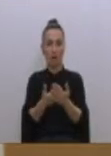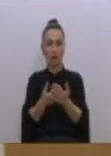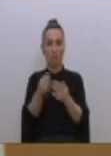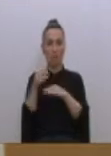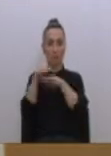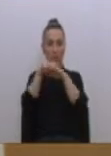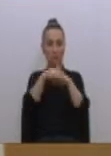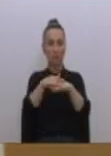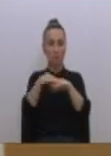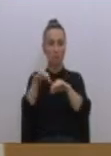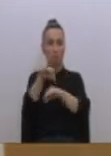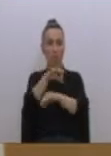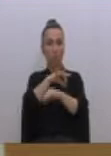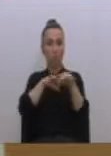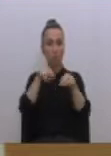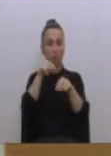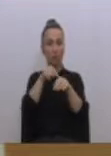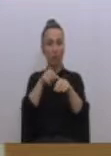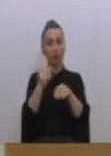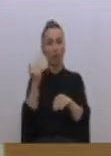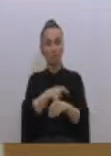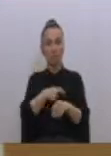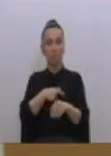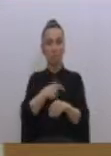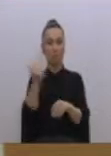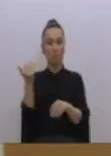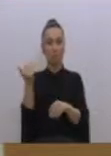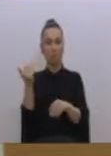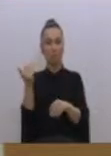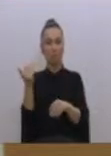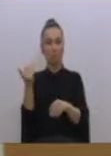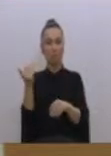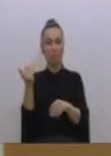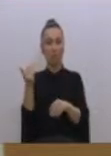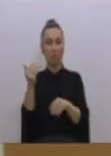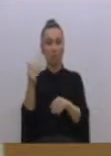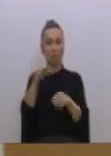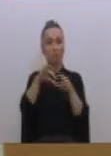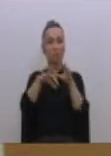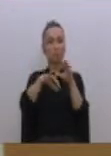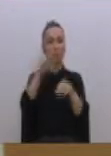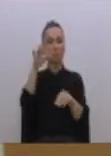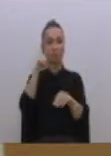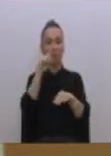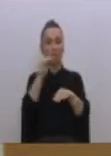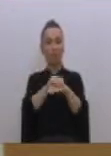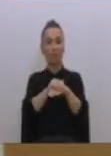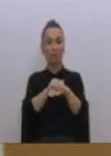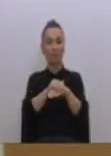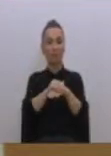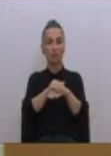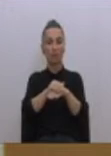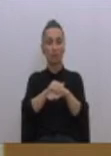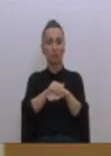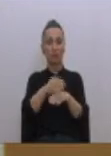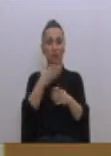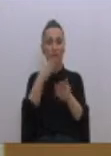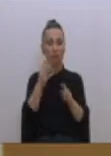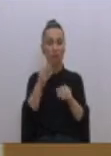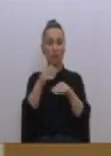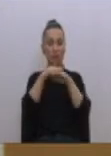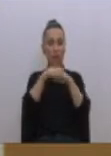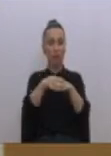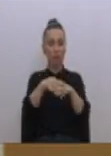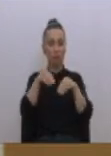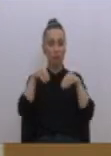დაფინანსებული პროექტებიდან თქვენ რენდომ რჩევით დააფიქსირეთ რიგ შემთხვევაში რომ დაფინანსებული